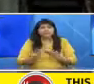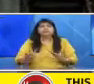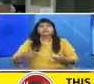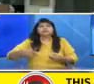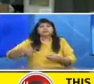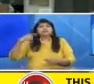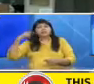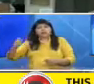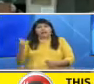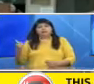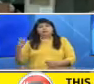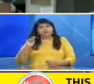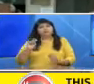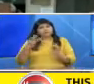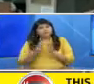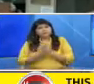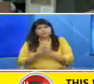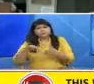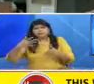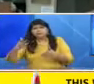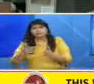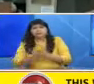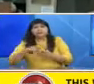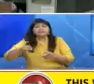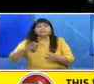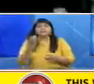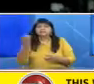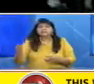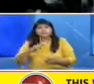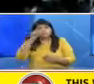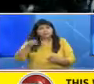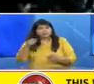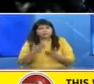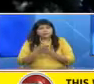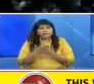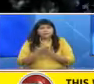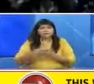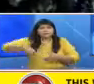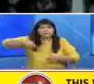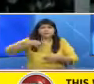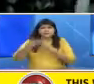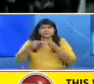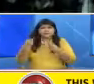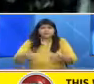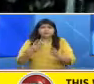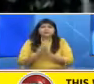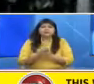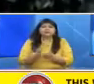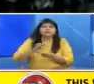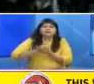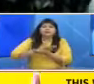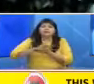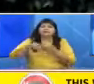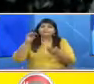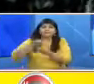ईंधन बनाया जा सकता है। इस प्रकार इस दिवाली तक हम इस प्लास्टिक कचरे के सुरक्षित निपटारे का कार्य भी पूरा कर सकते